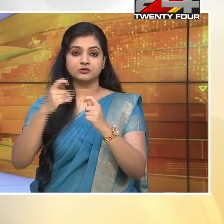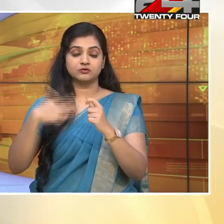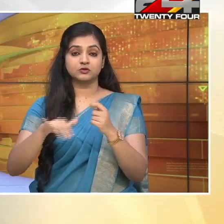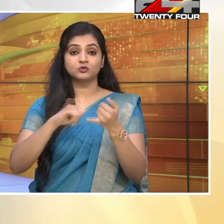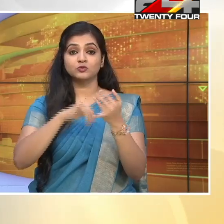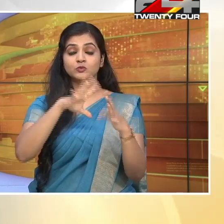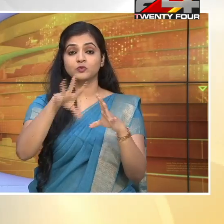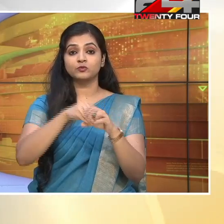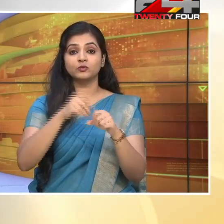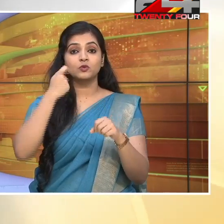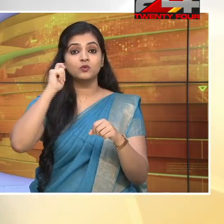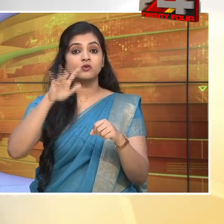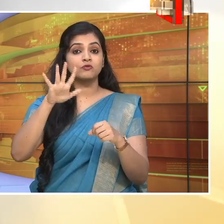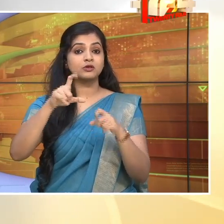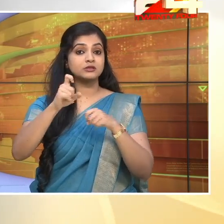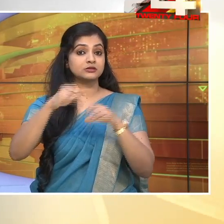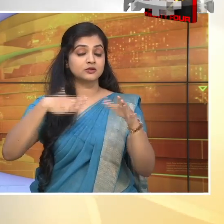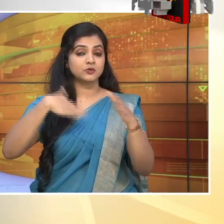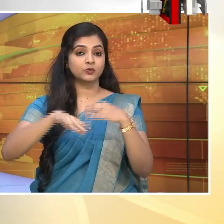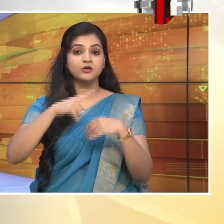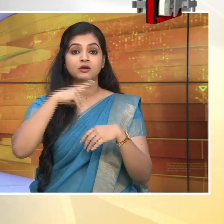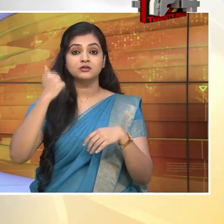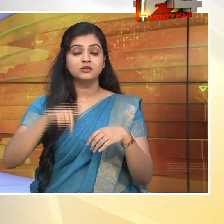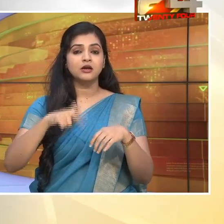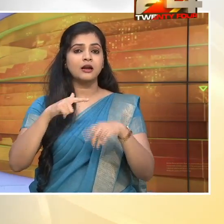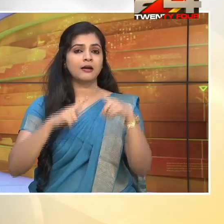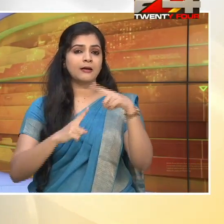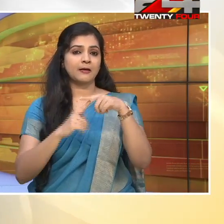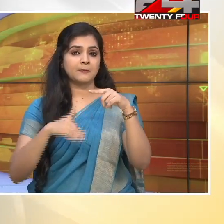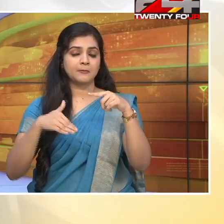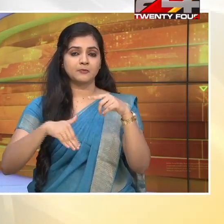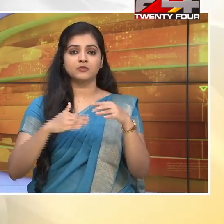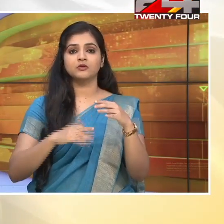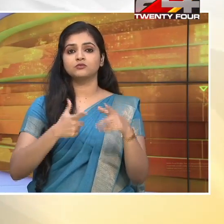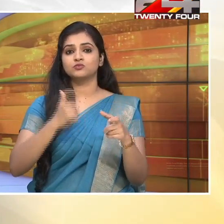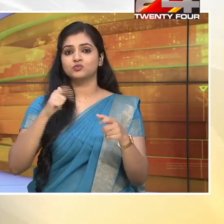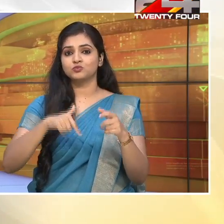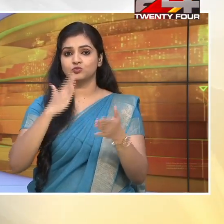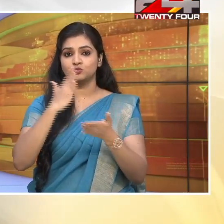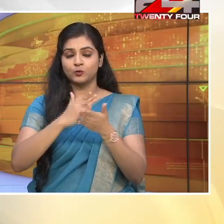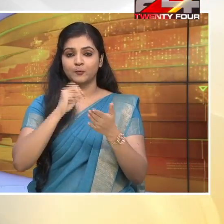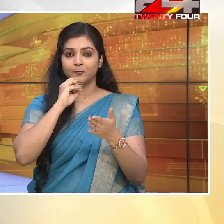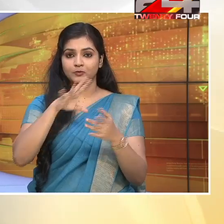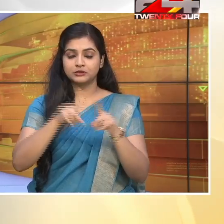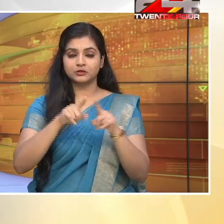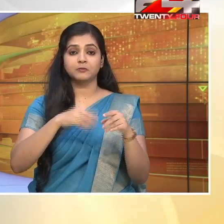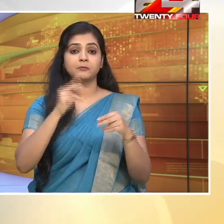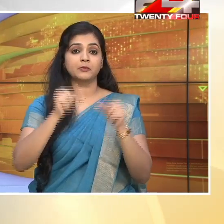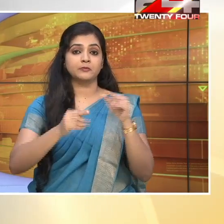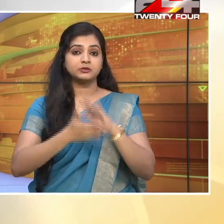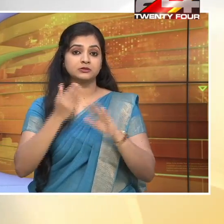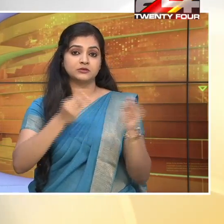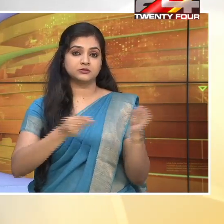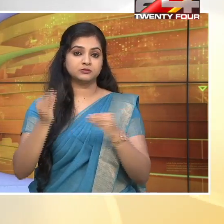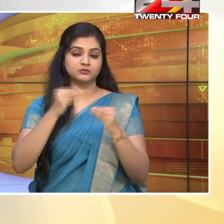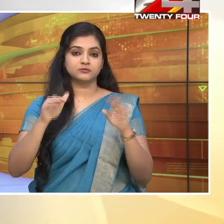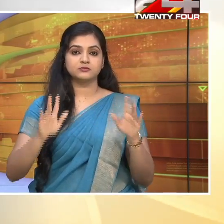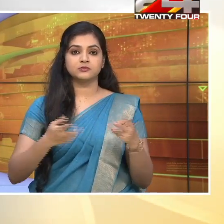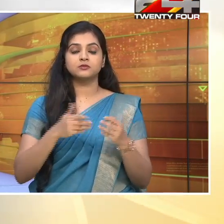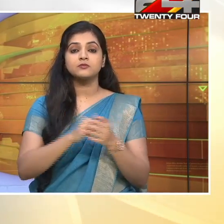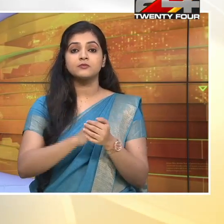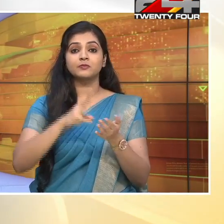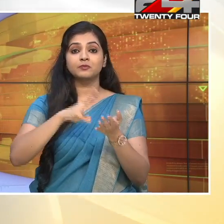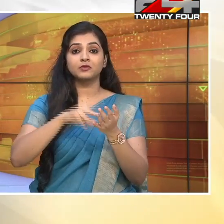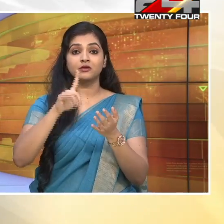ഉൾപ്പെടെ യുക്രൈനിലെ 5 നഗരങ്ങളിൽ റഷ്യ താൽക്കാലിക വെടിനിർത്തൽ പ്രഖ്യാപിച്ചതിന് പിന്നാലെയാണ് ഒഴിപ്പിക്കൽ നടപടി. മൈക്കോലേവ് തുറമുഖത്ത്